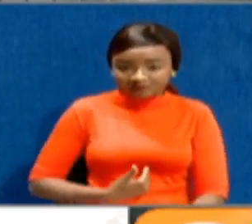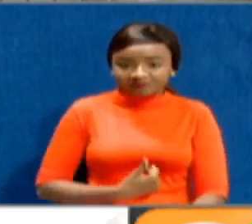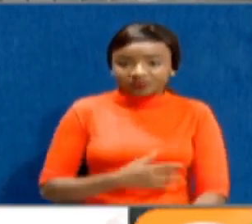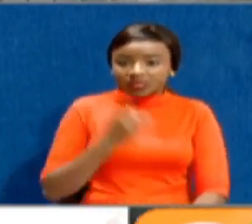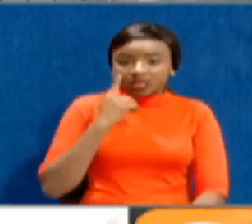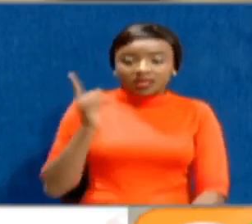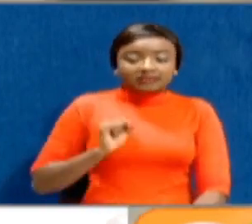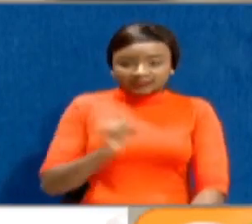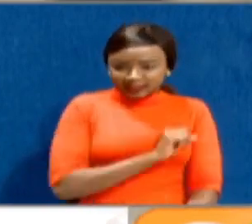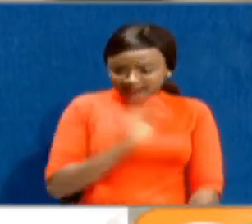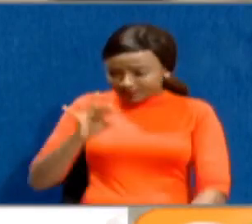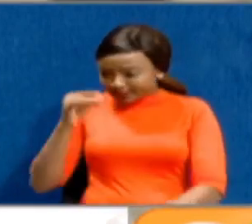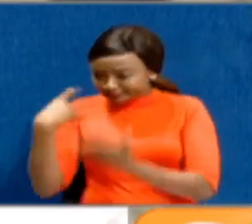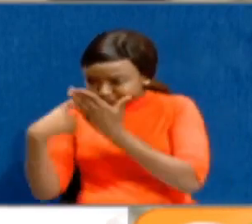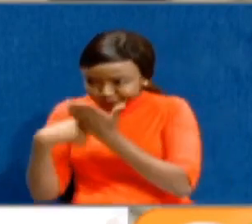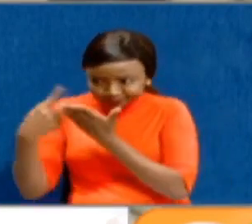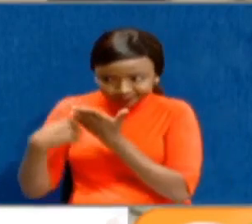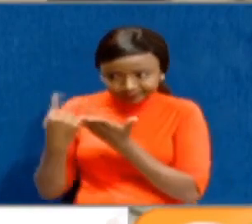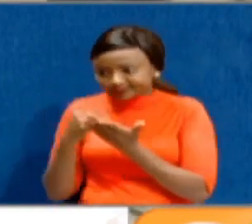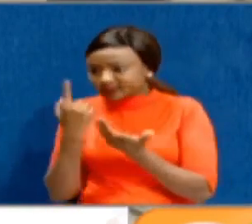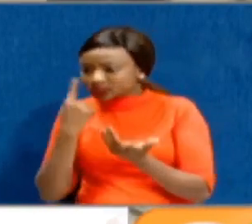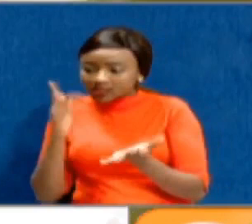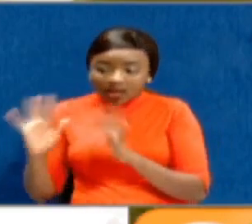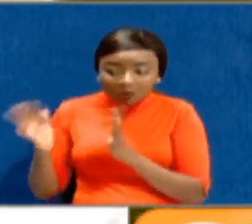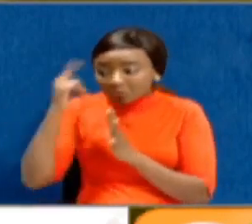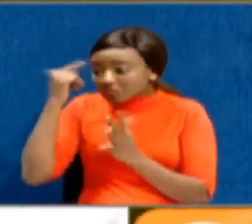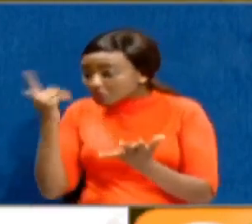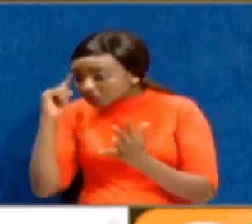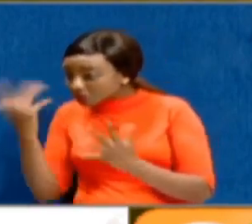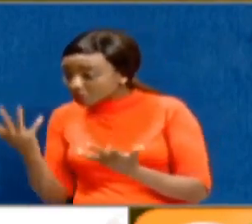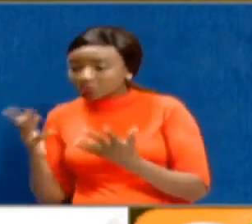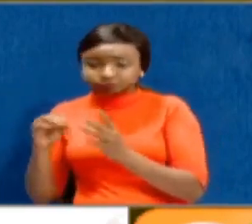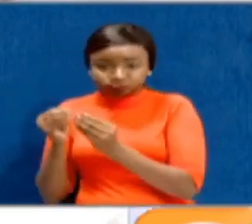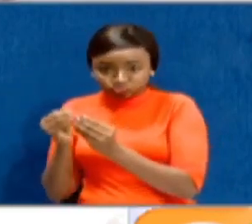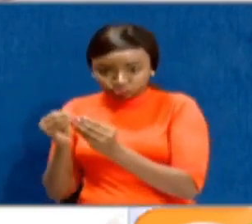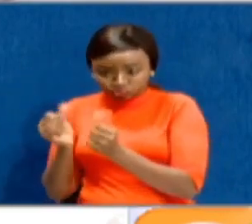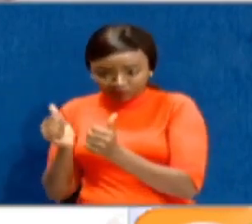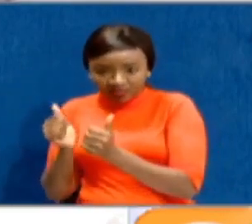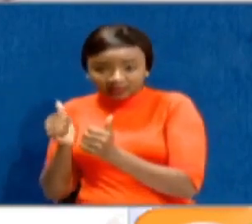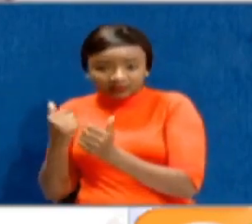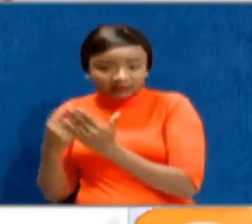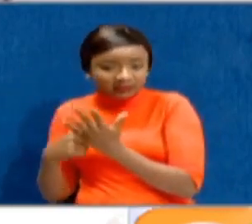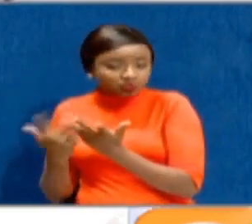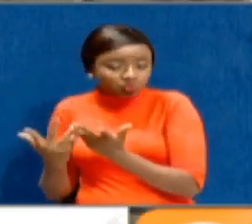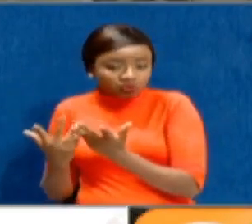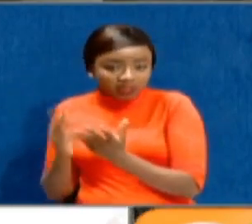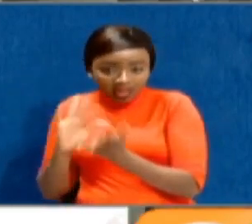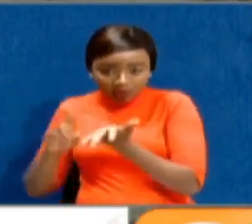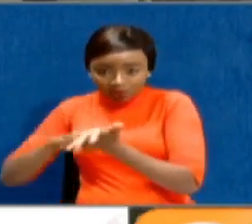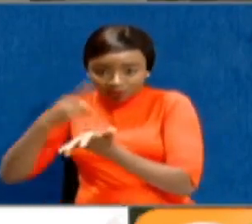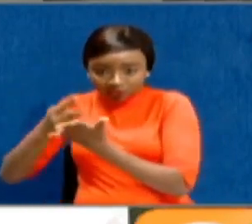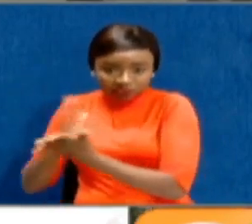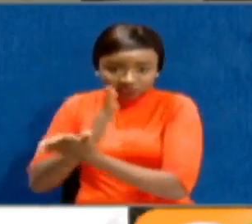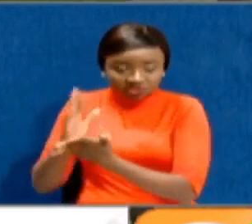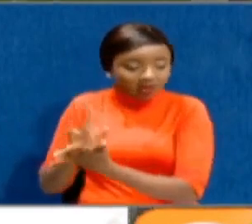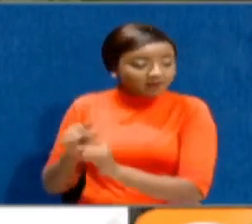Huku maseneta wakitafuta mbinu za kutegua kitendawili cha mfumo wa ugavi wa kitita kilichotengewa ugatuzi, baraza